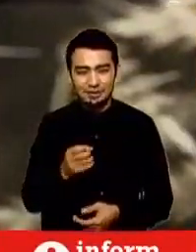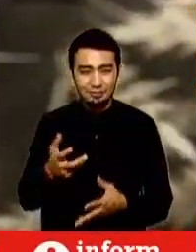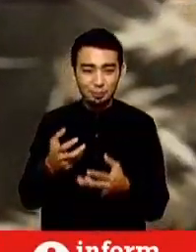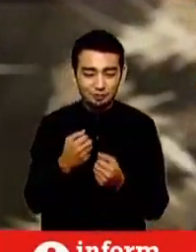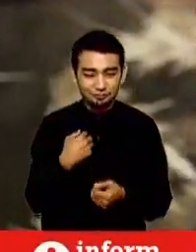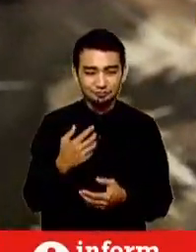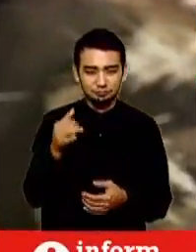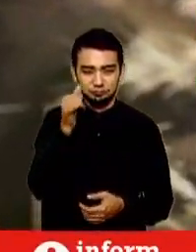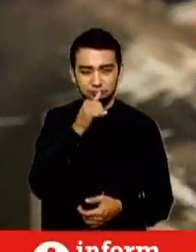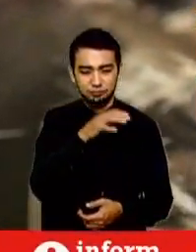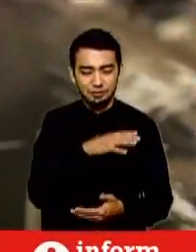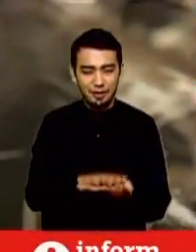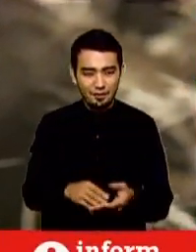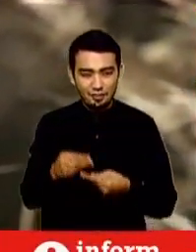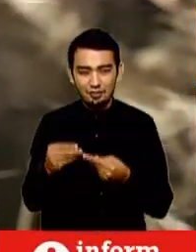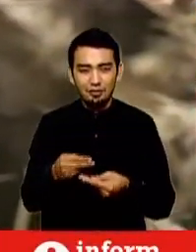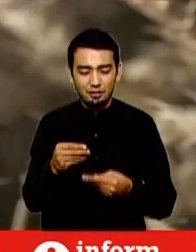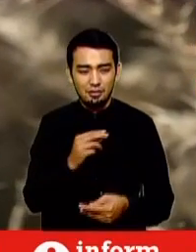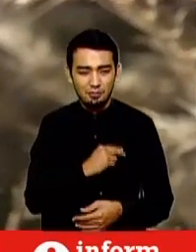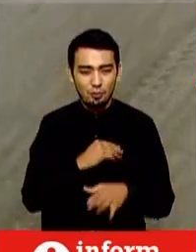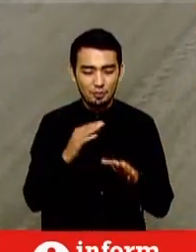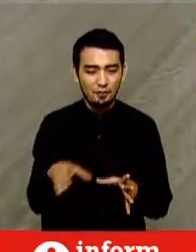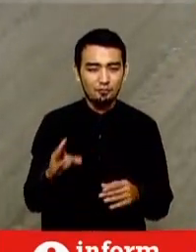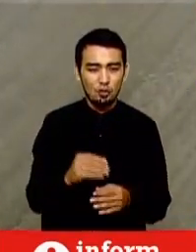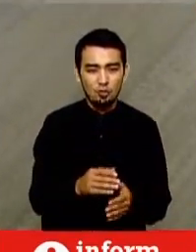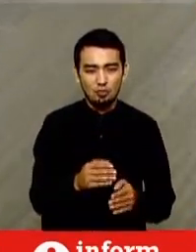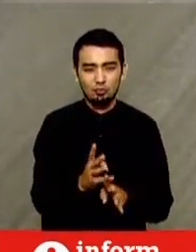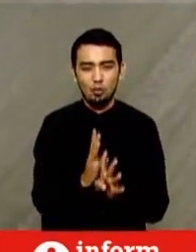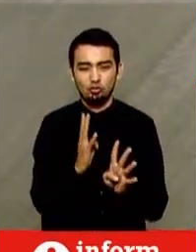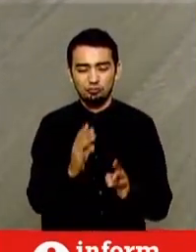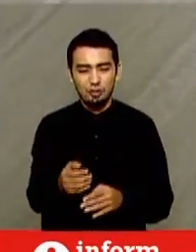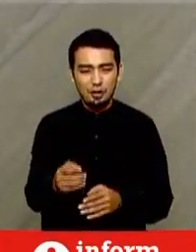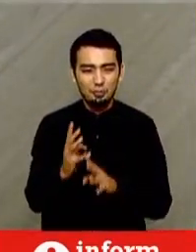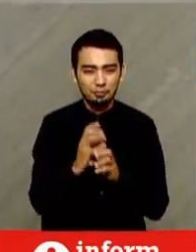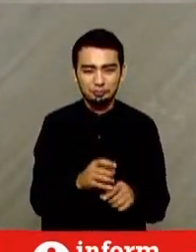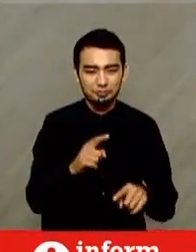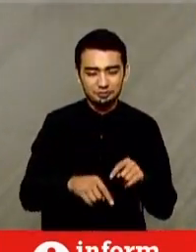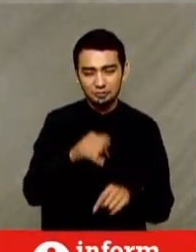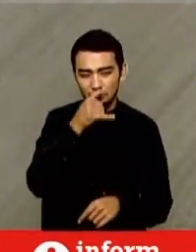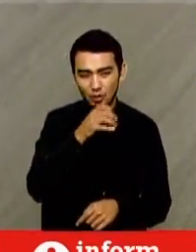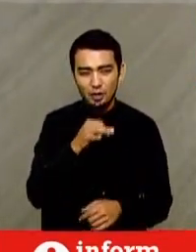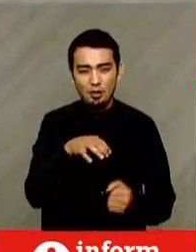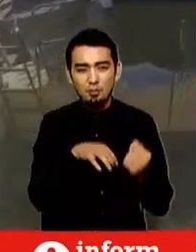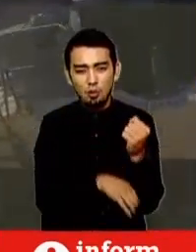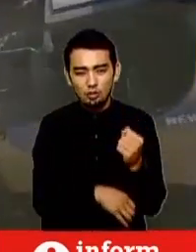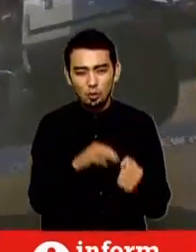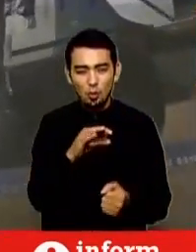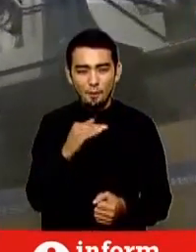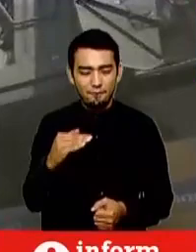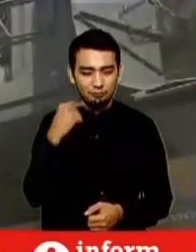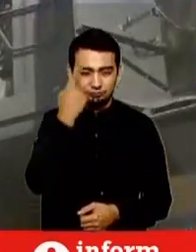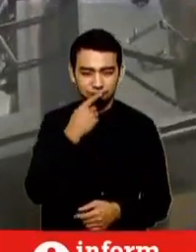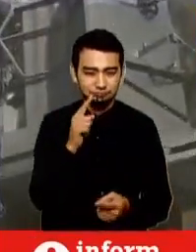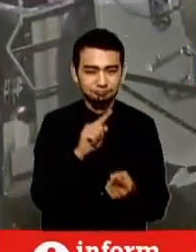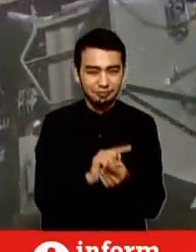был короткий. Заявки в работе, все в порядке очереди. Сдвинуть дело с мертвой точки удалось лишь после официального обращения в